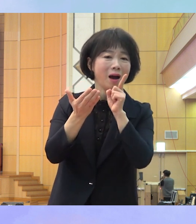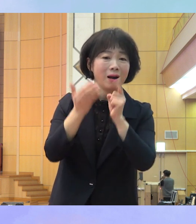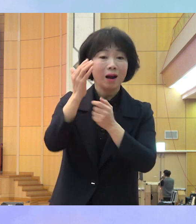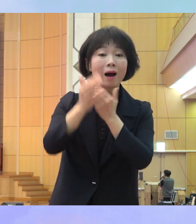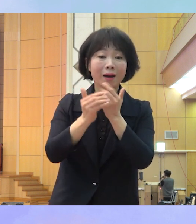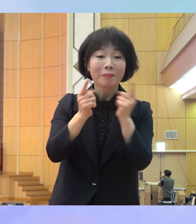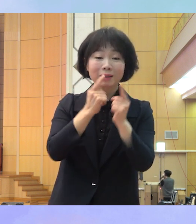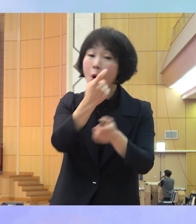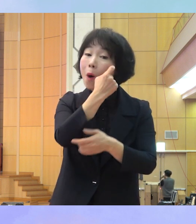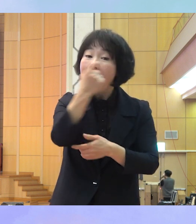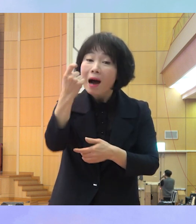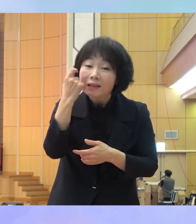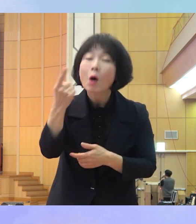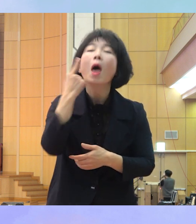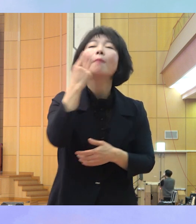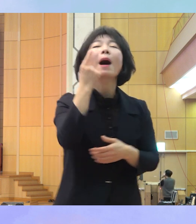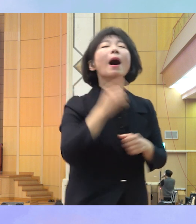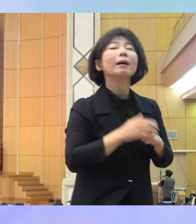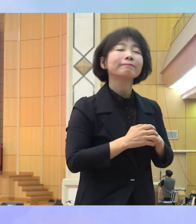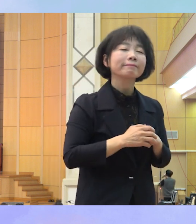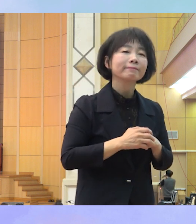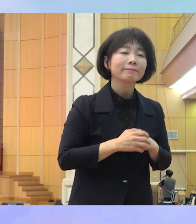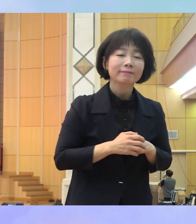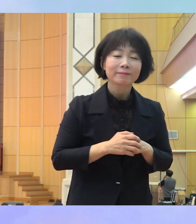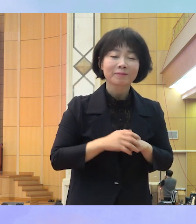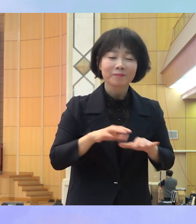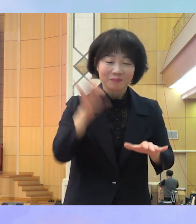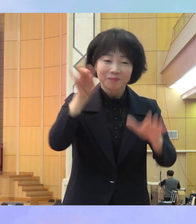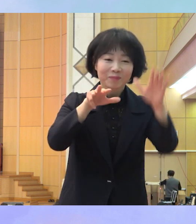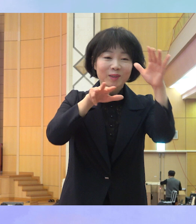성경을 한번 찾아볼까요? 출애굽기를 보겠습니다.